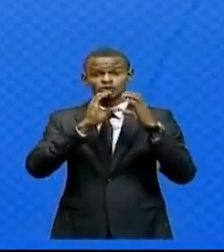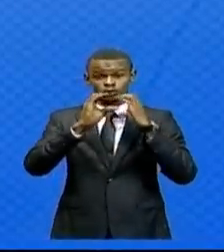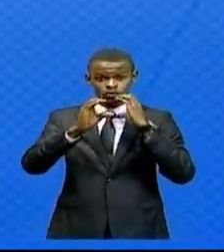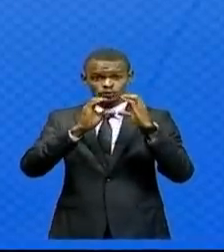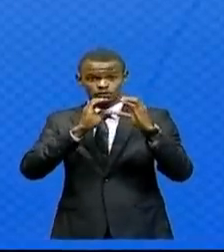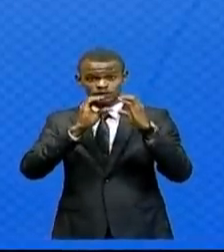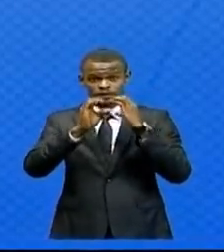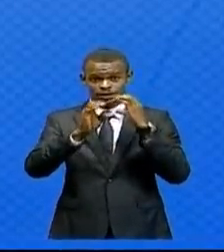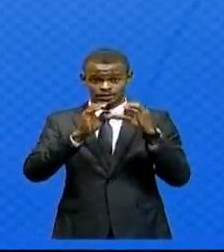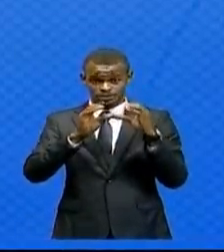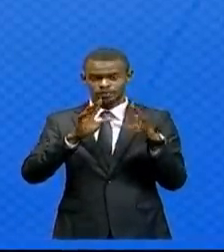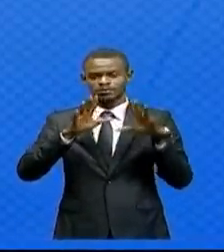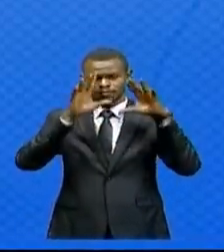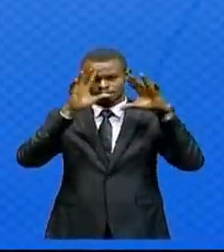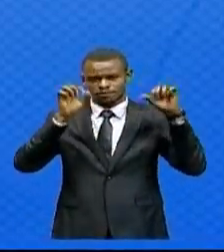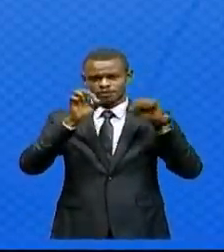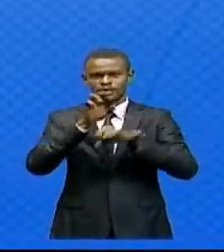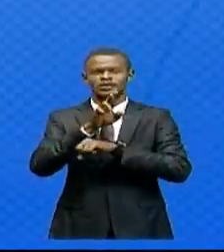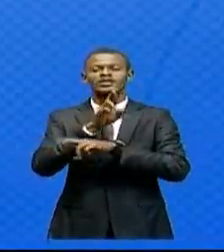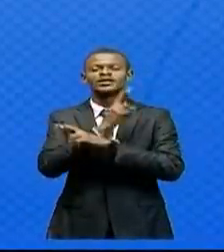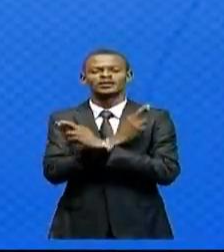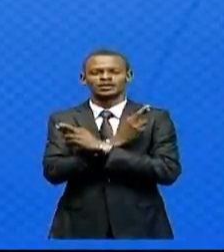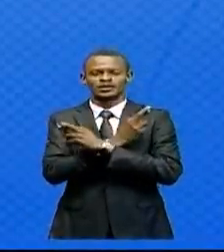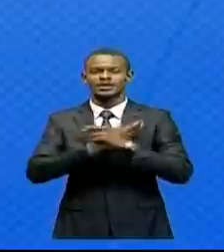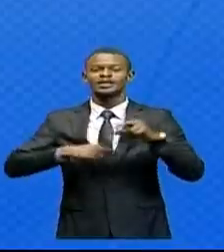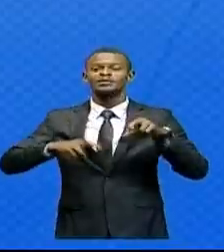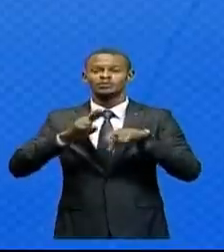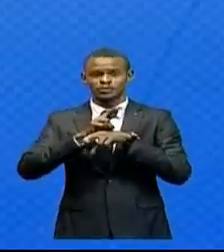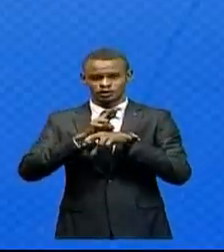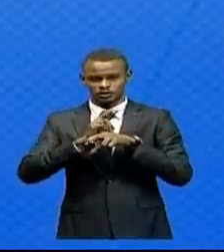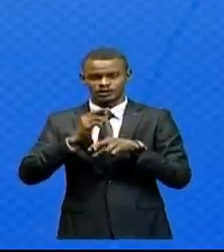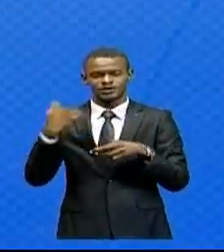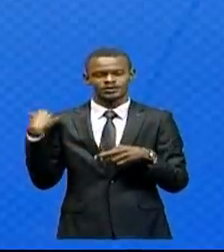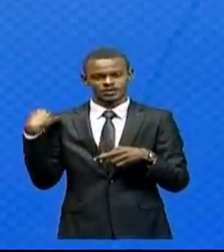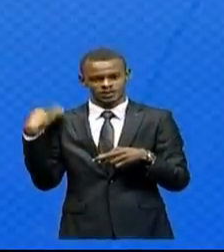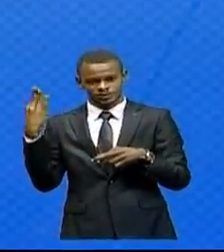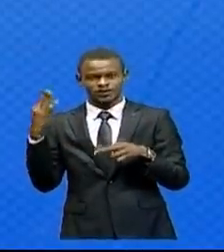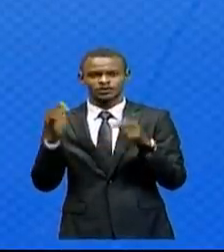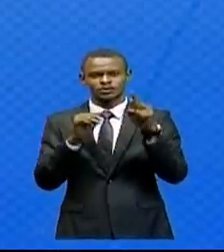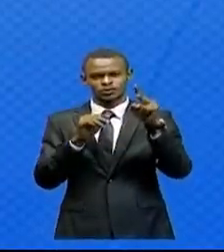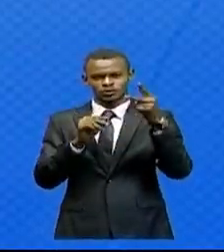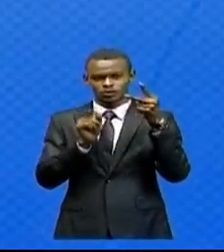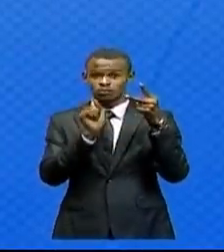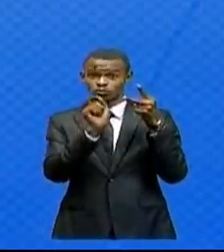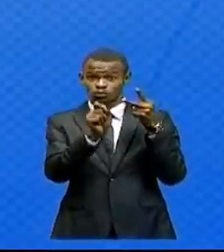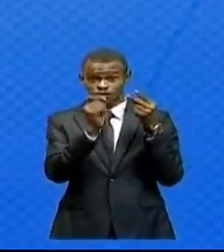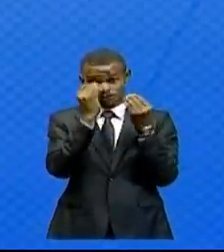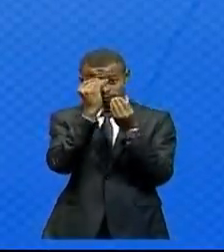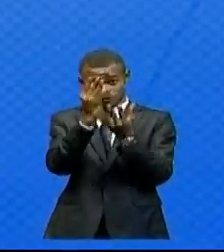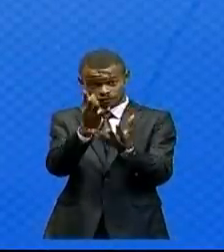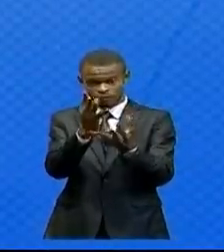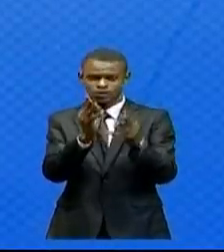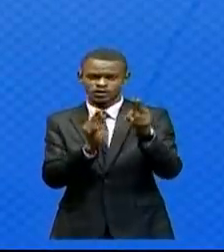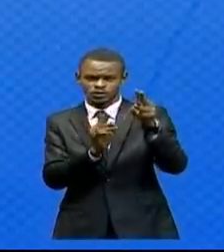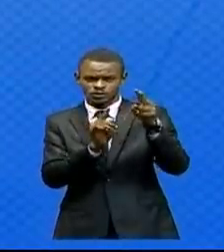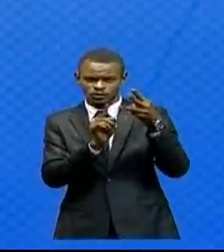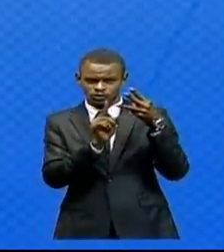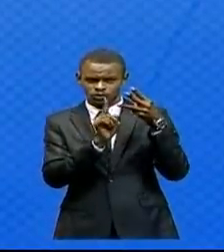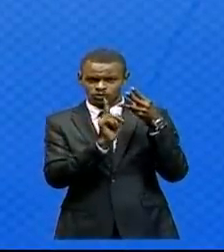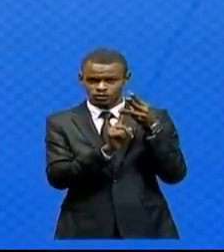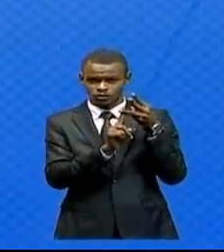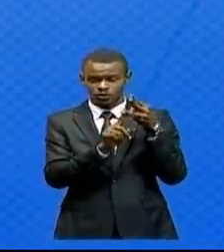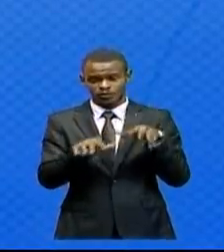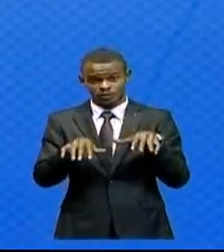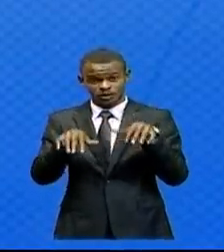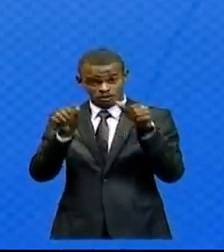du président de la République, chef de l'État. 2. Point d'information. 3. Approbation et relevé des